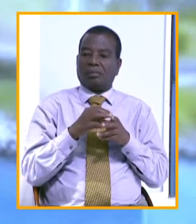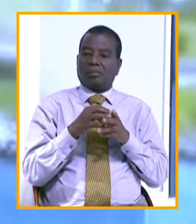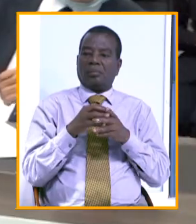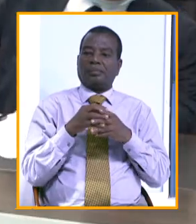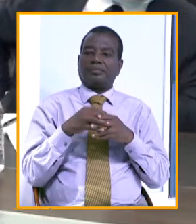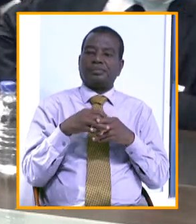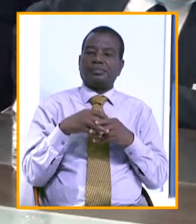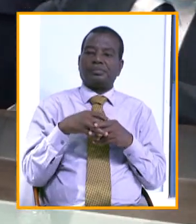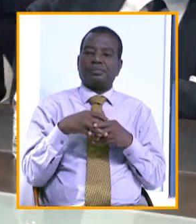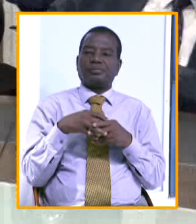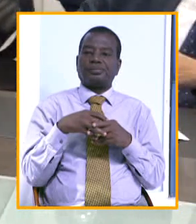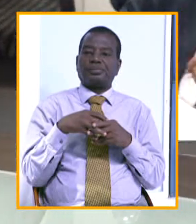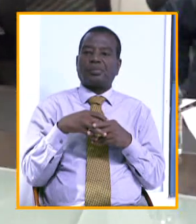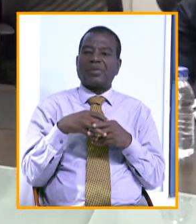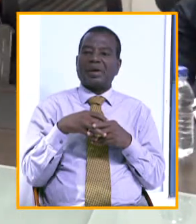Bakayoko.